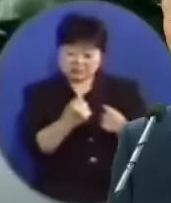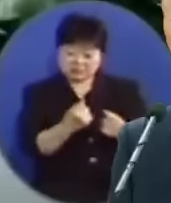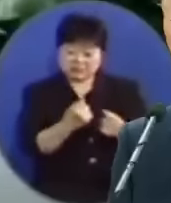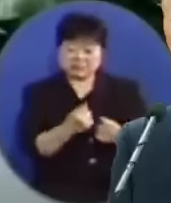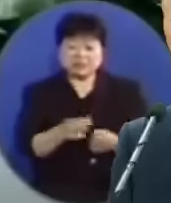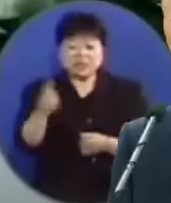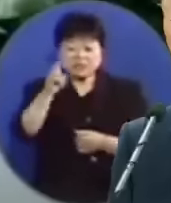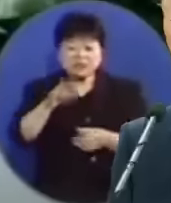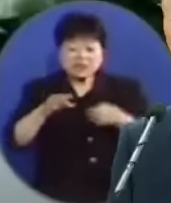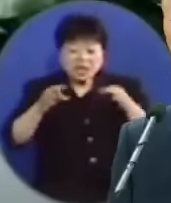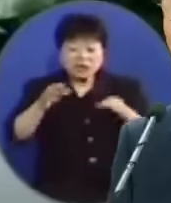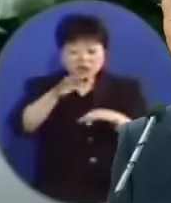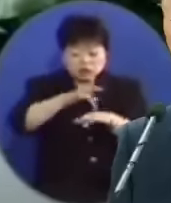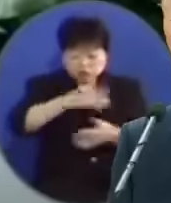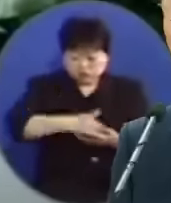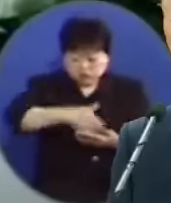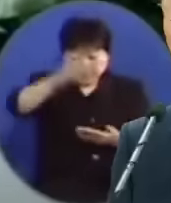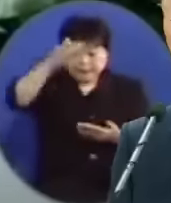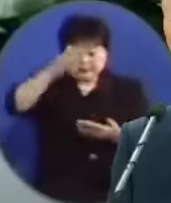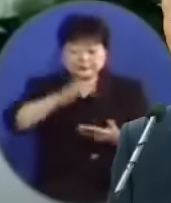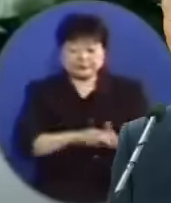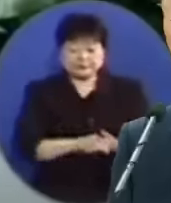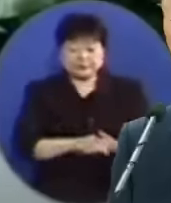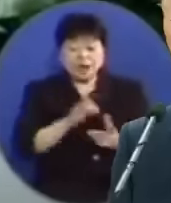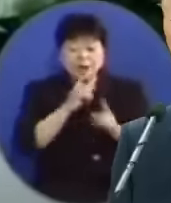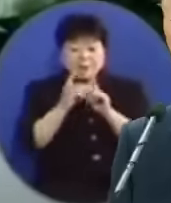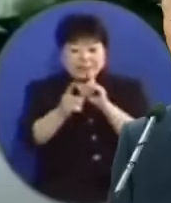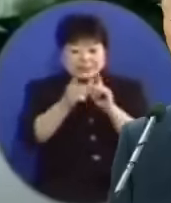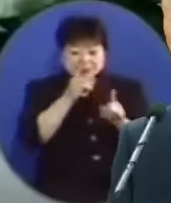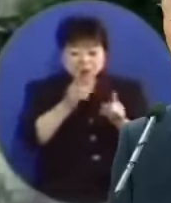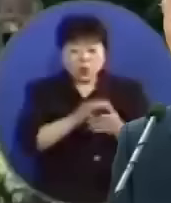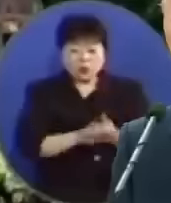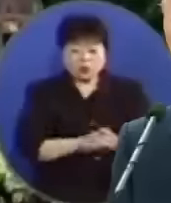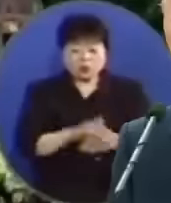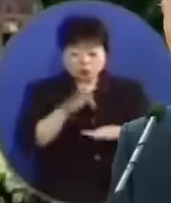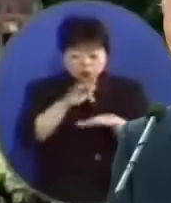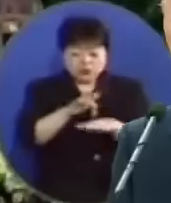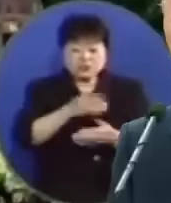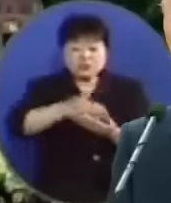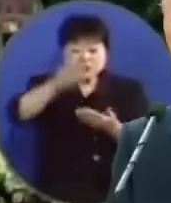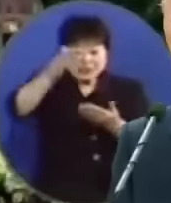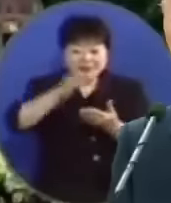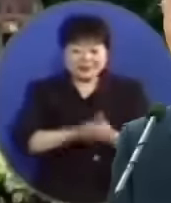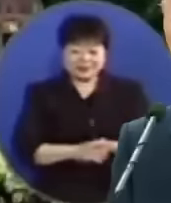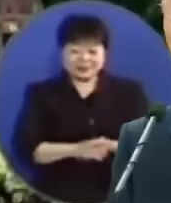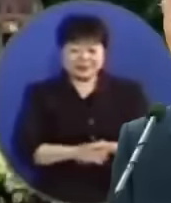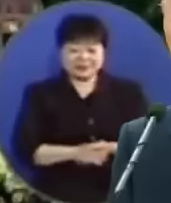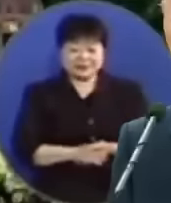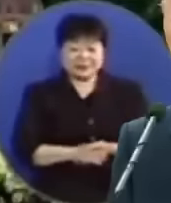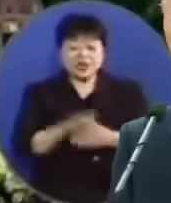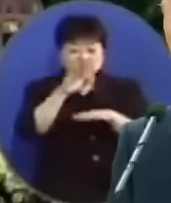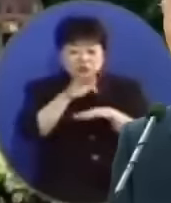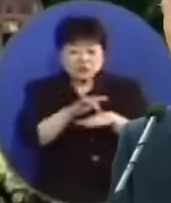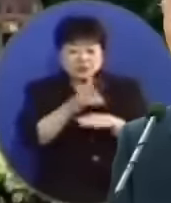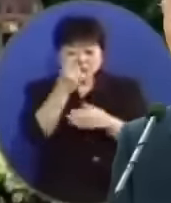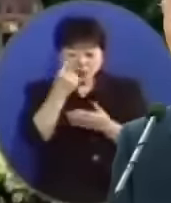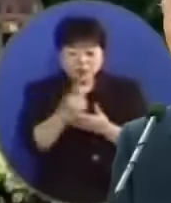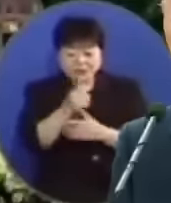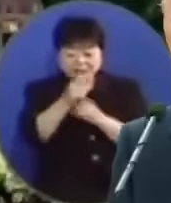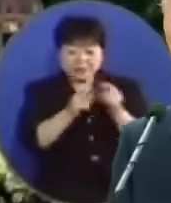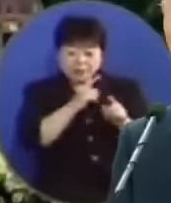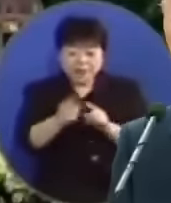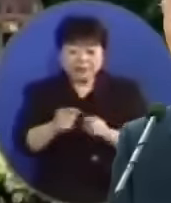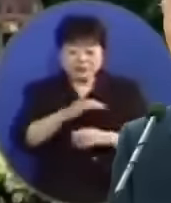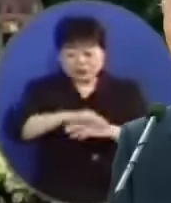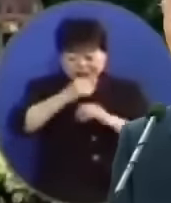우리는 찬양으로 귀신을 쫓아내고 그 다음에는 말씀으로 귀신을 쫓아내는 것입니다. 우리가 귀신이 오면 하나님